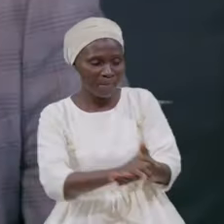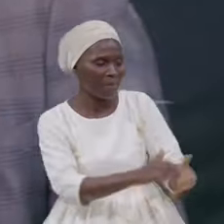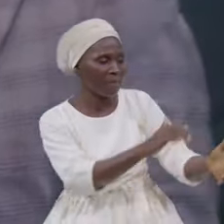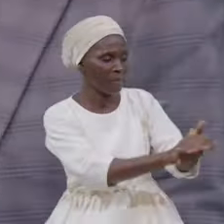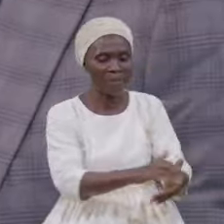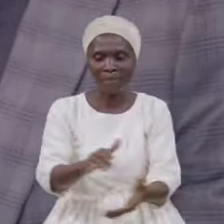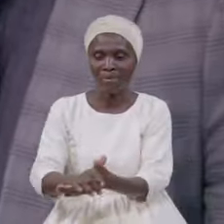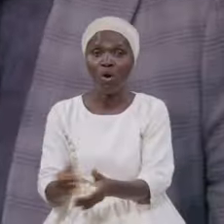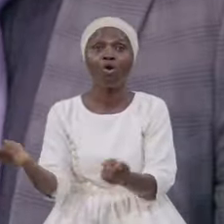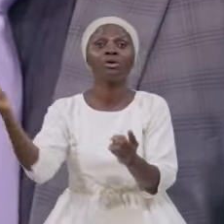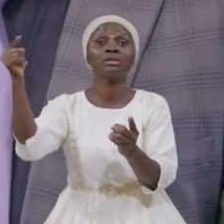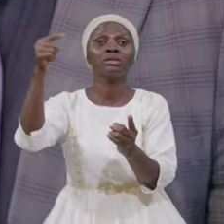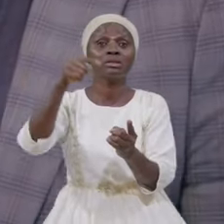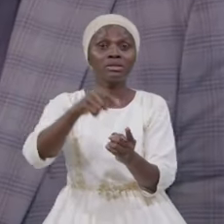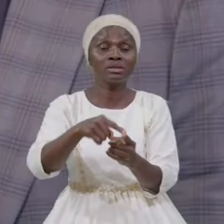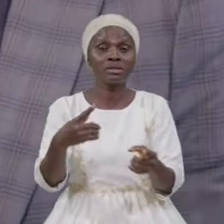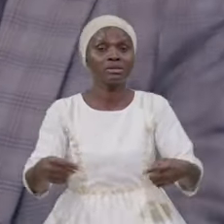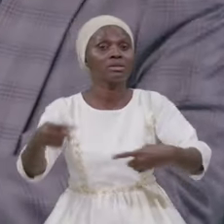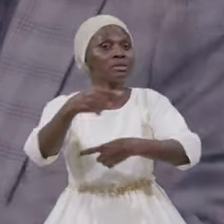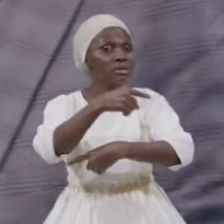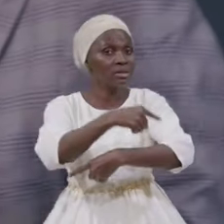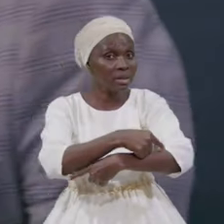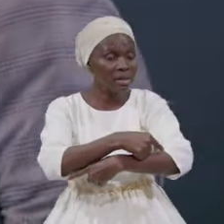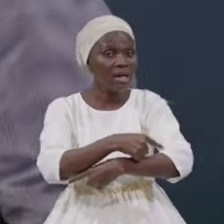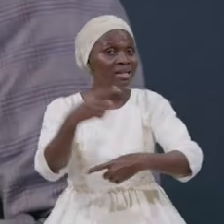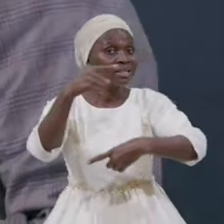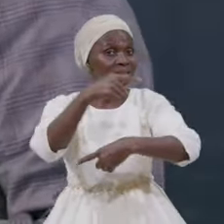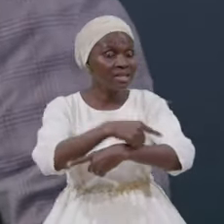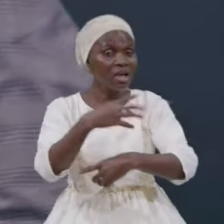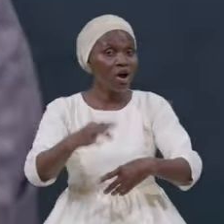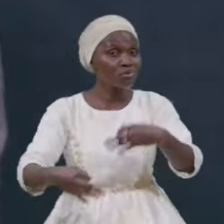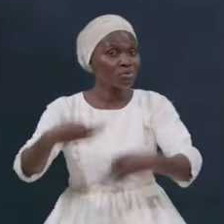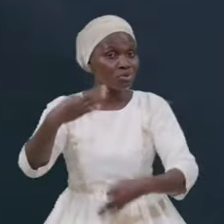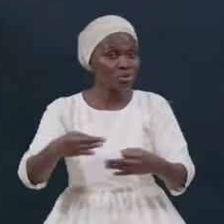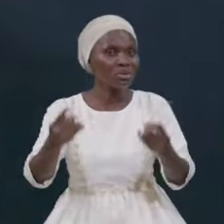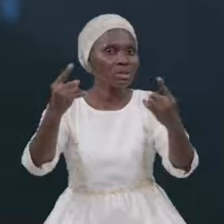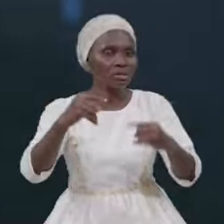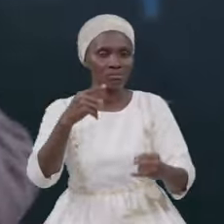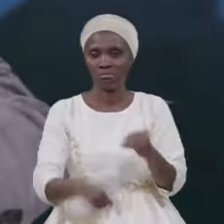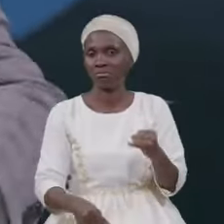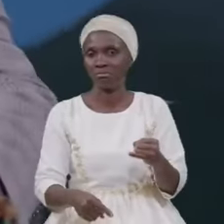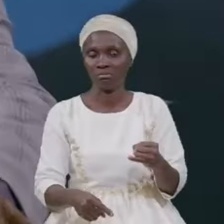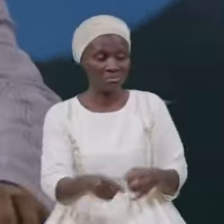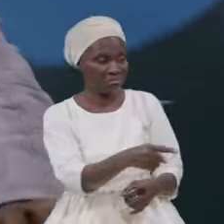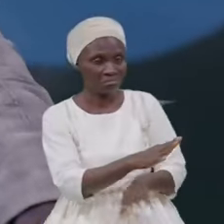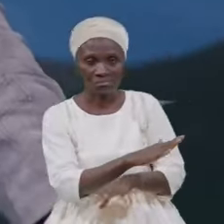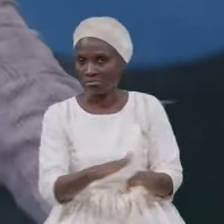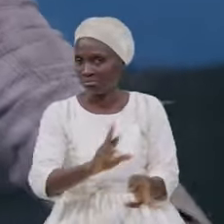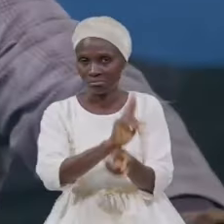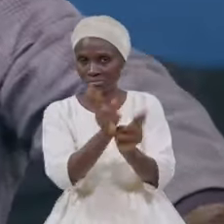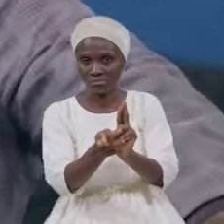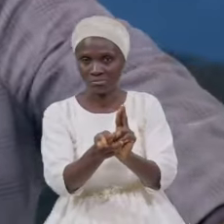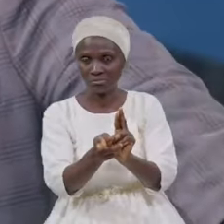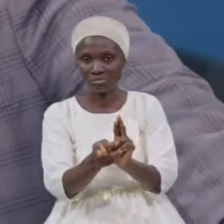Jusqu'au jour où le jour de compte rendu est venu. Ils ne se sont pas repentis. Il y a des gens aujourd'hui, ils